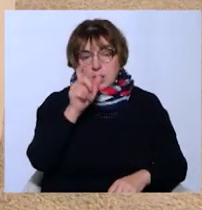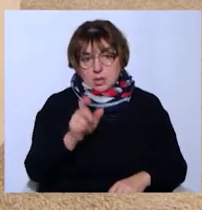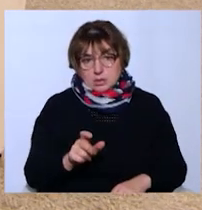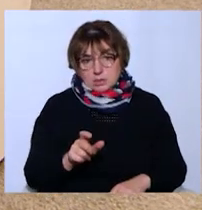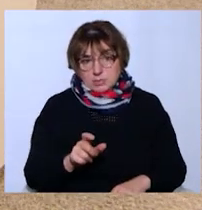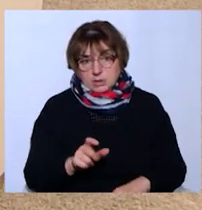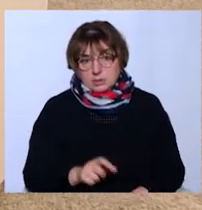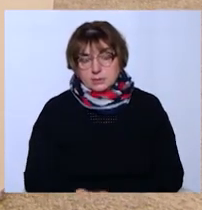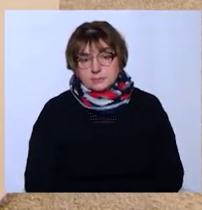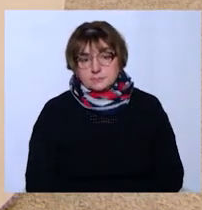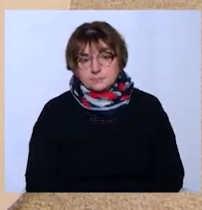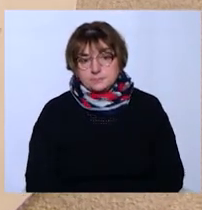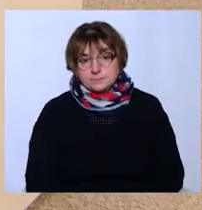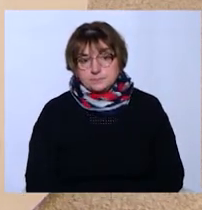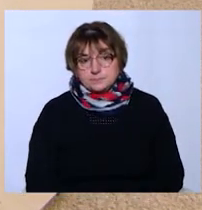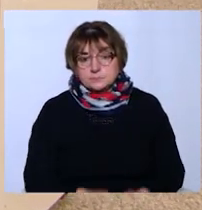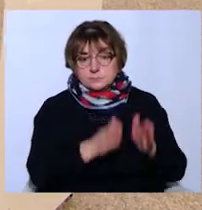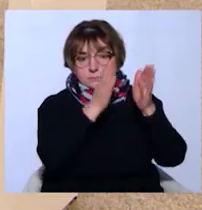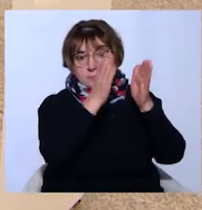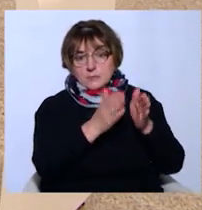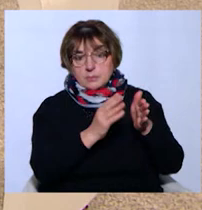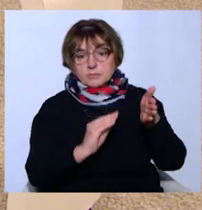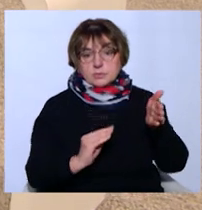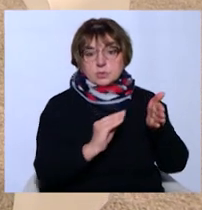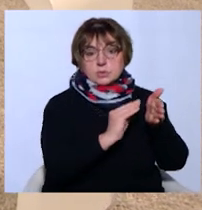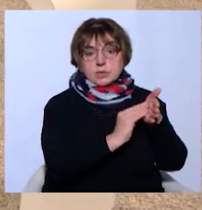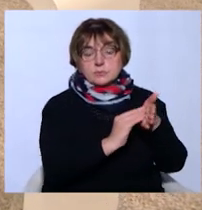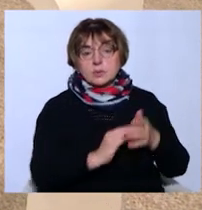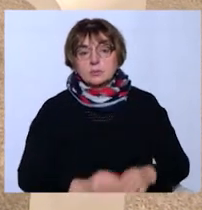ამიტომ ურიკას მე ჩავსვამ აი ამ სვეტში.